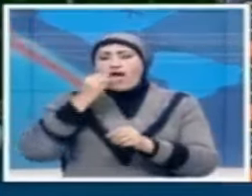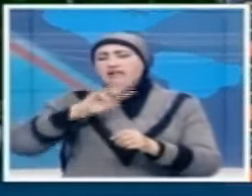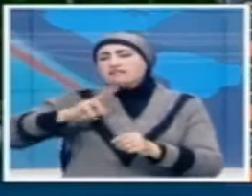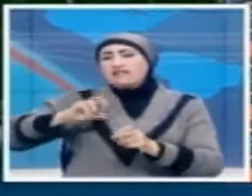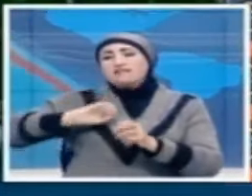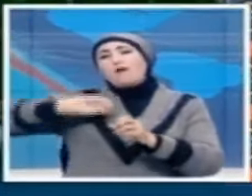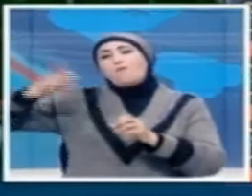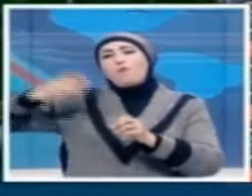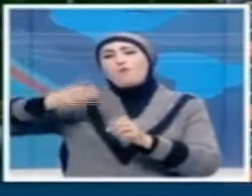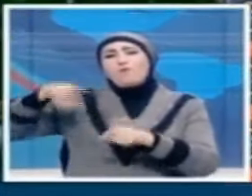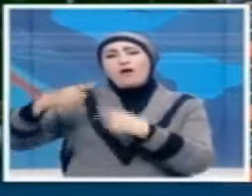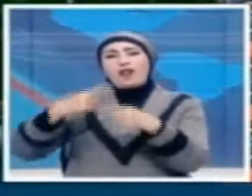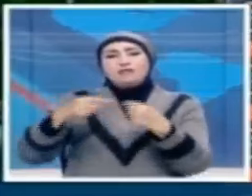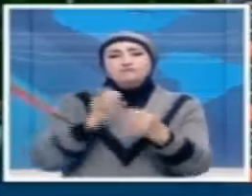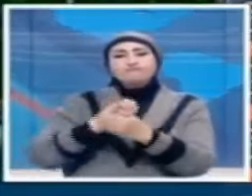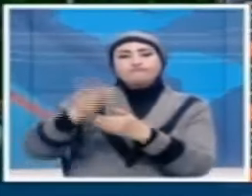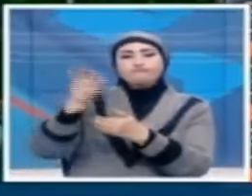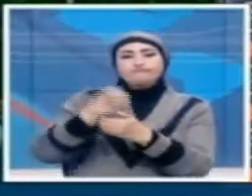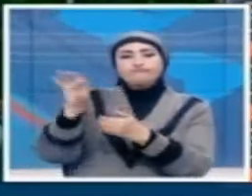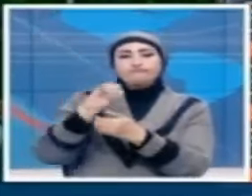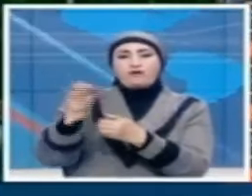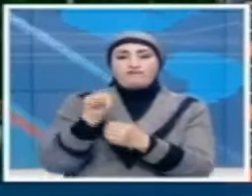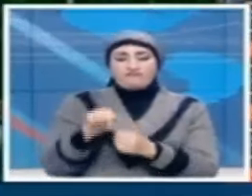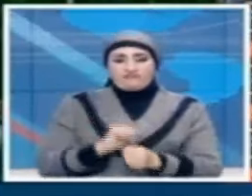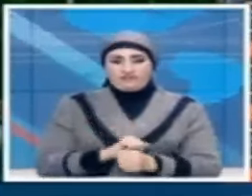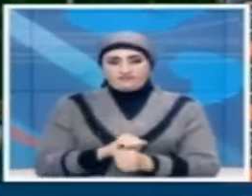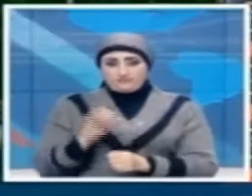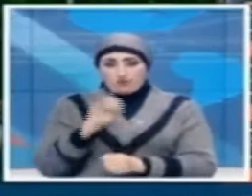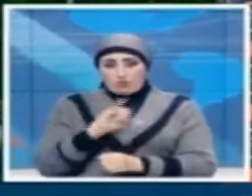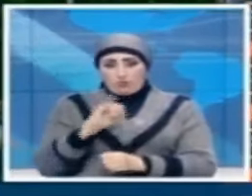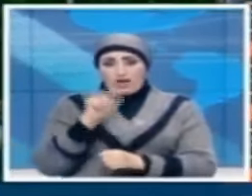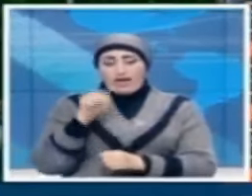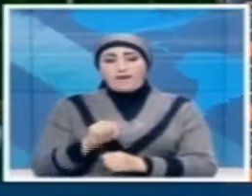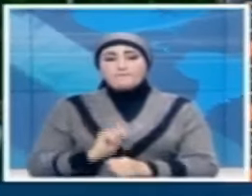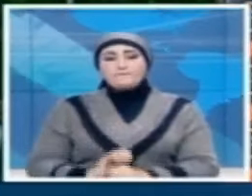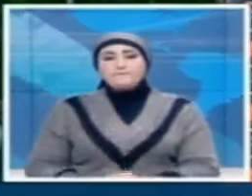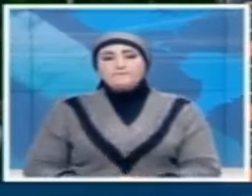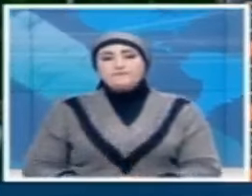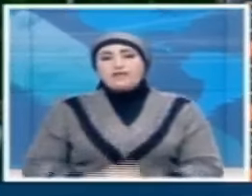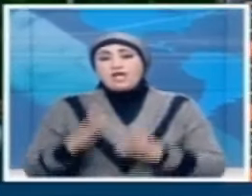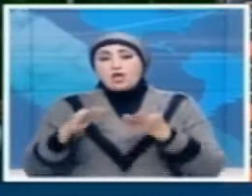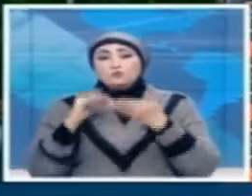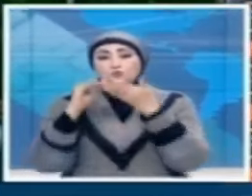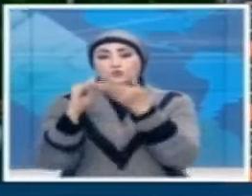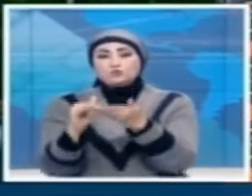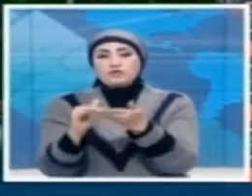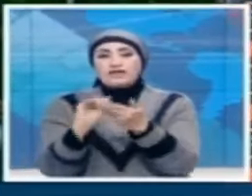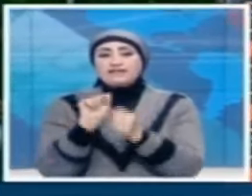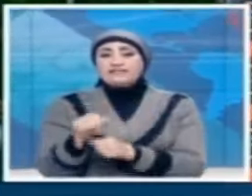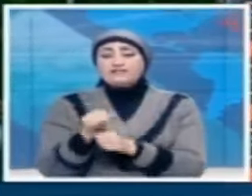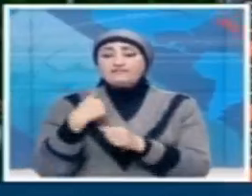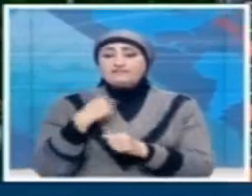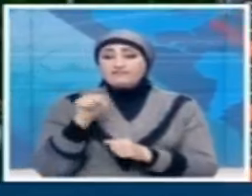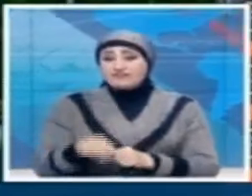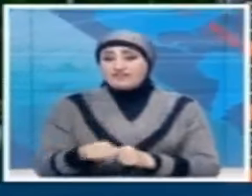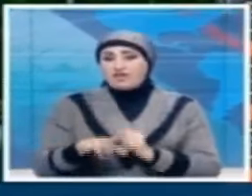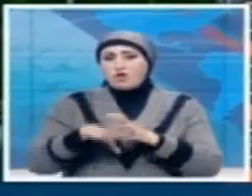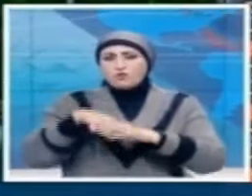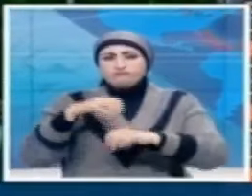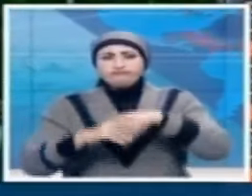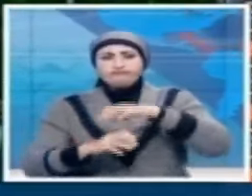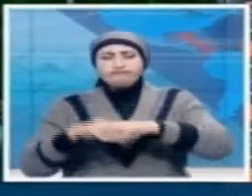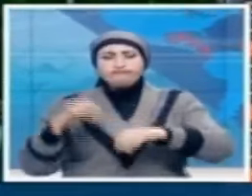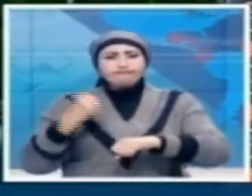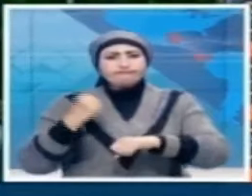المنتج او المحصول من مصر. انما الاهم كمان بيساعد المنتج النهارده ان هو يطبق احسن الاسس